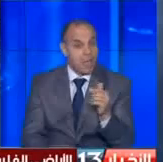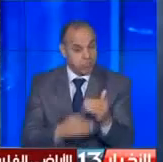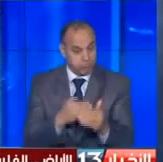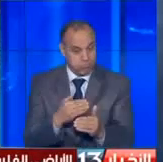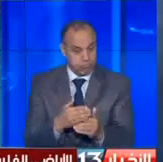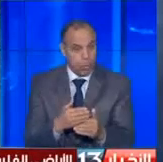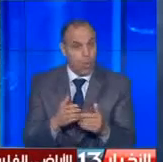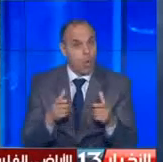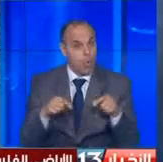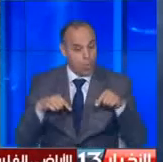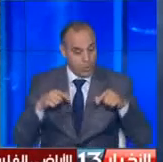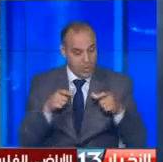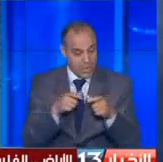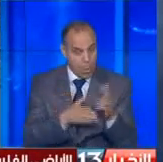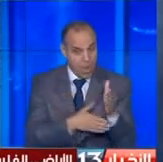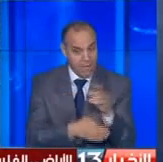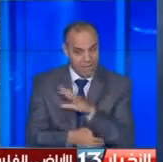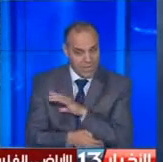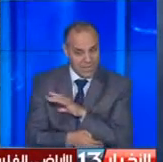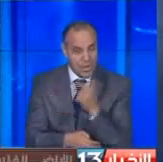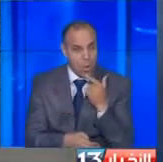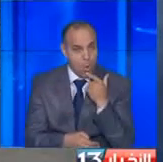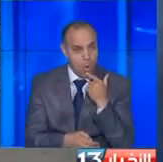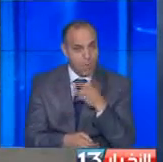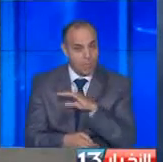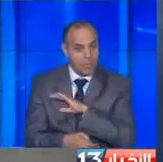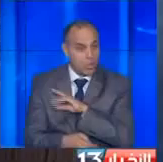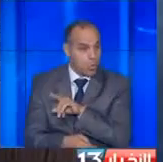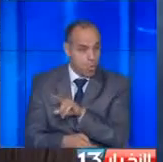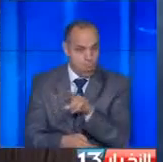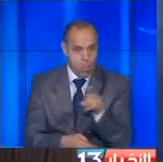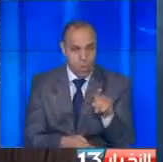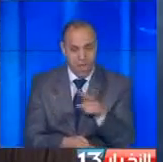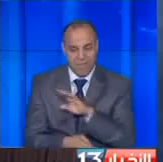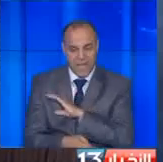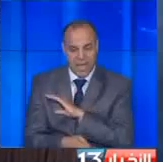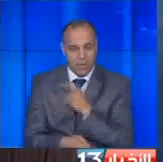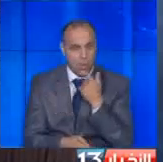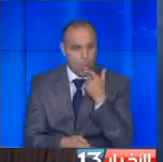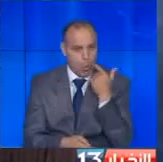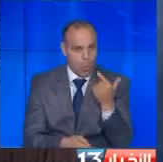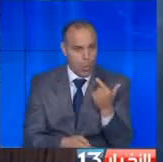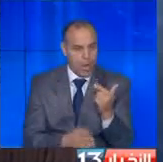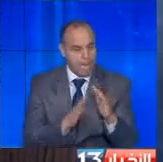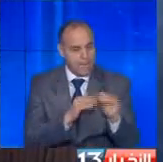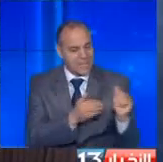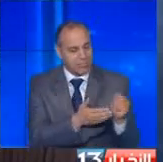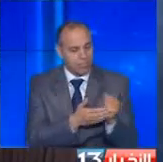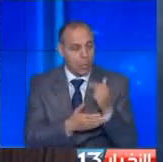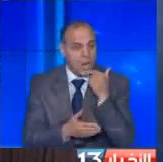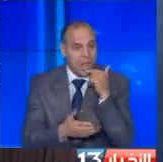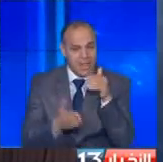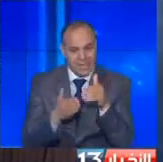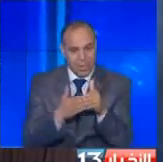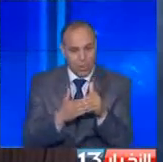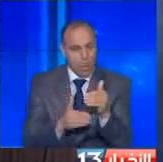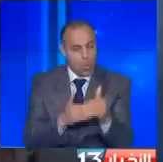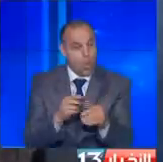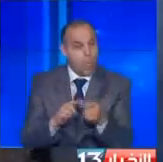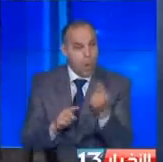التقدم يتيح للحكومة الفلسطينية أن تتولى مسؤولياتها في غزة، مشيدا بجهود مصر في التوصل إلى هذه